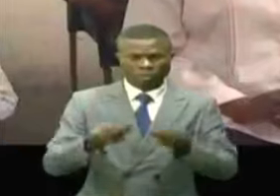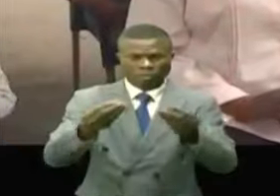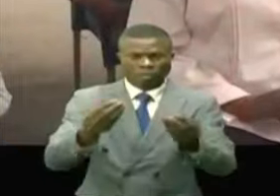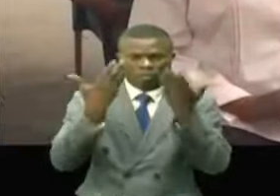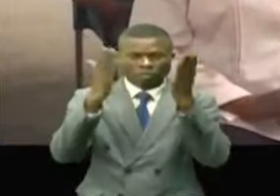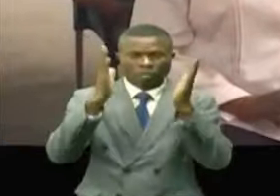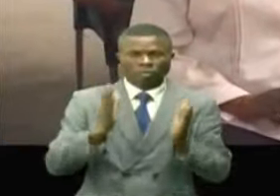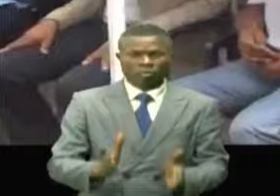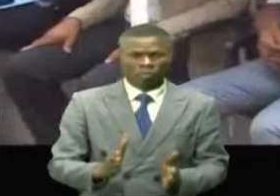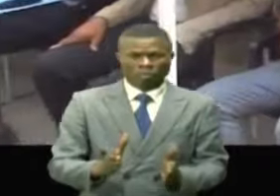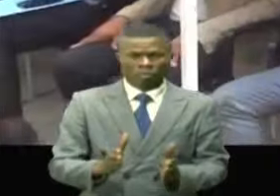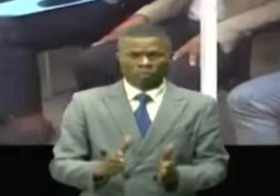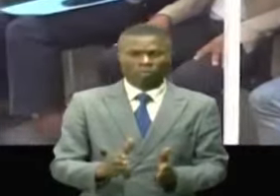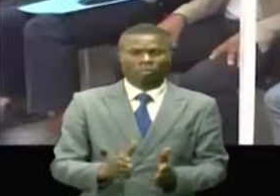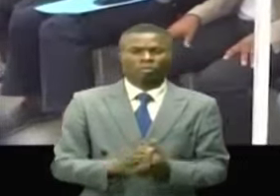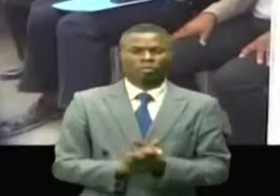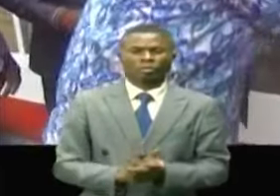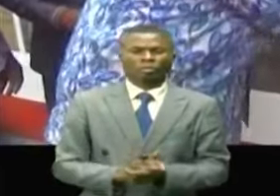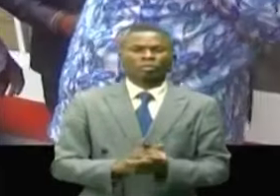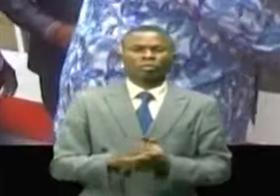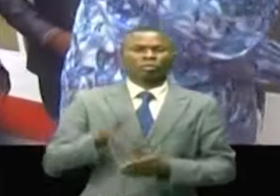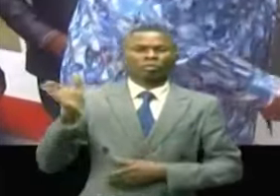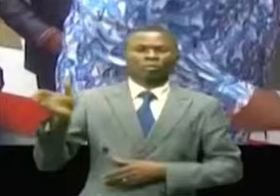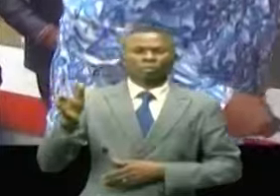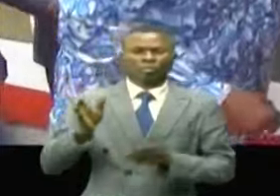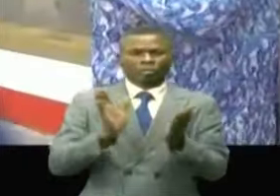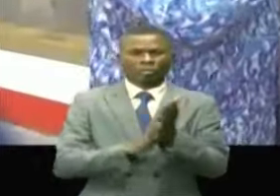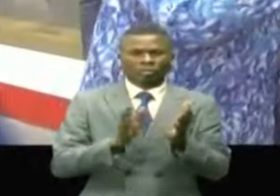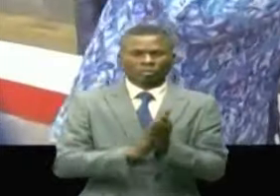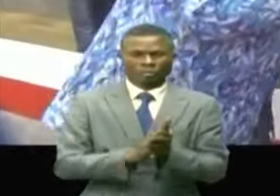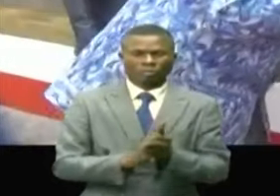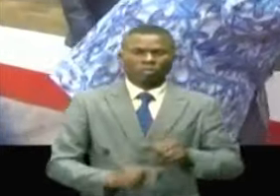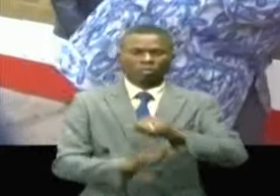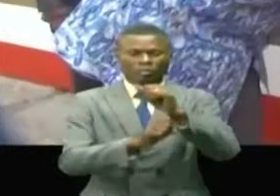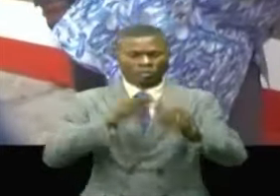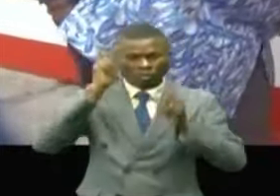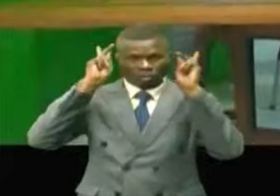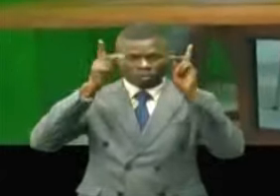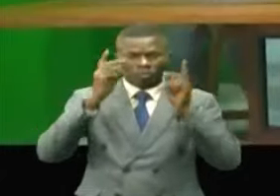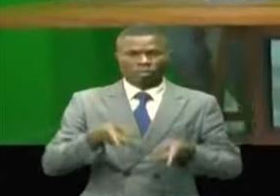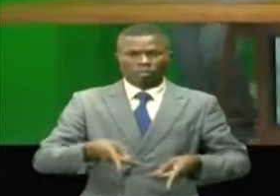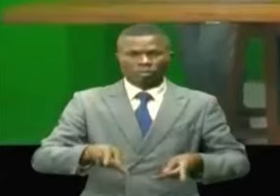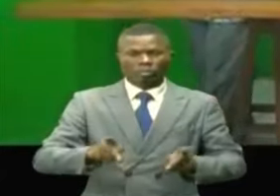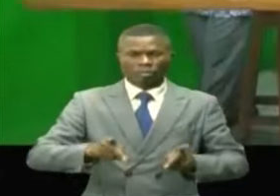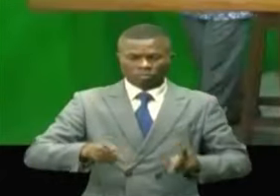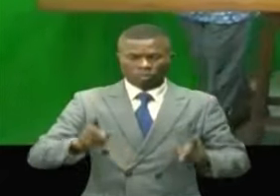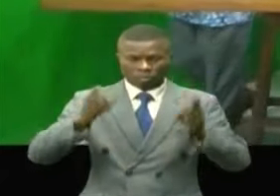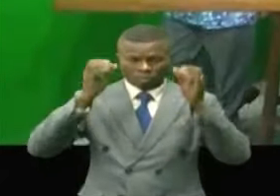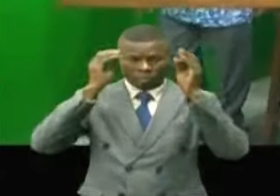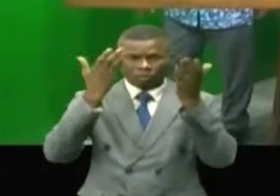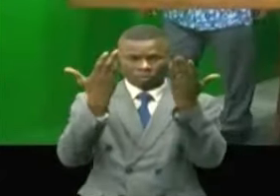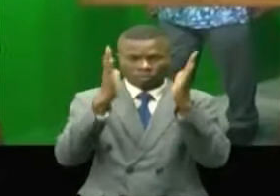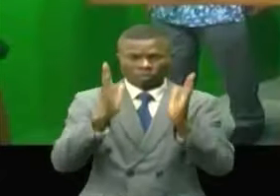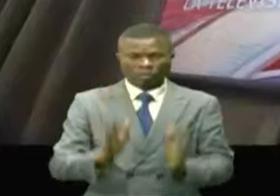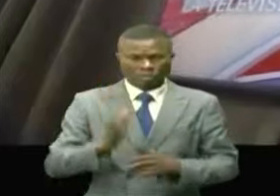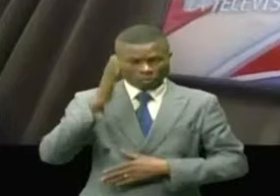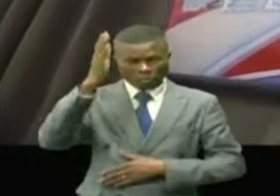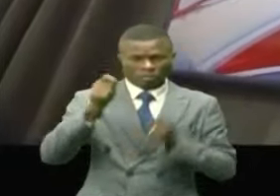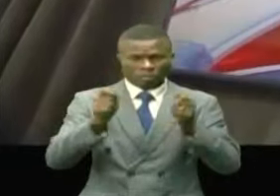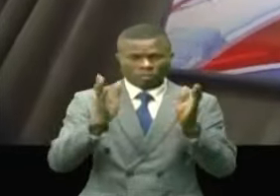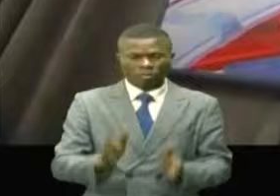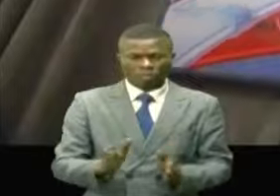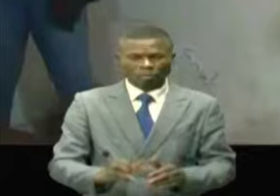étudiants de cette al matère un studio école un support pédagogique qui va permettre au étudian futur journalistes de fournir des supports